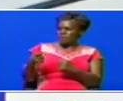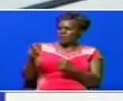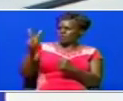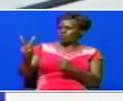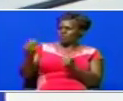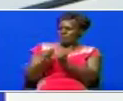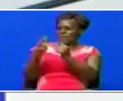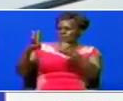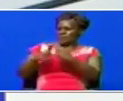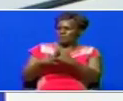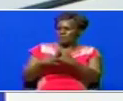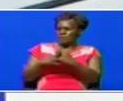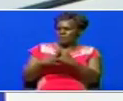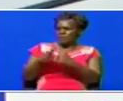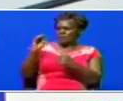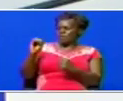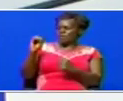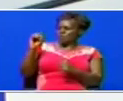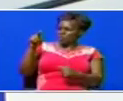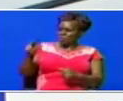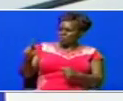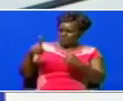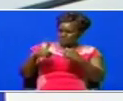1,219, that's 0.26%.